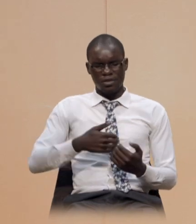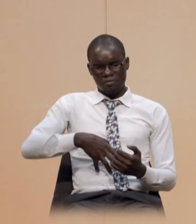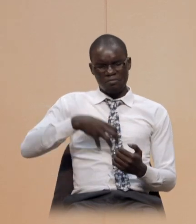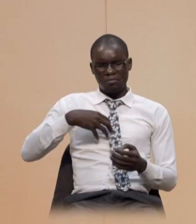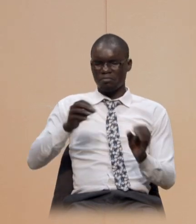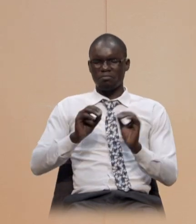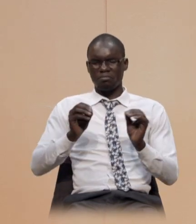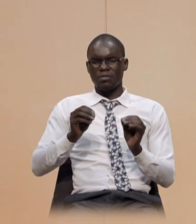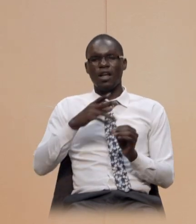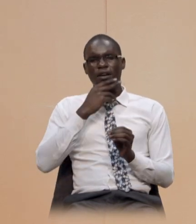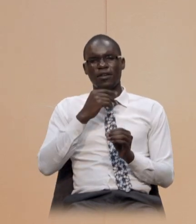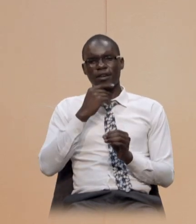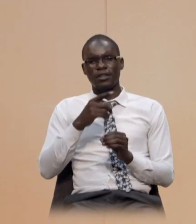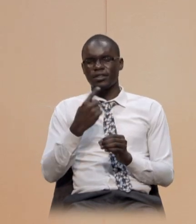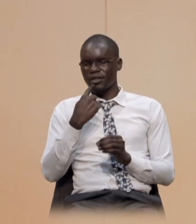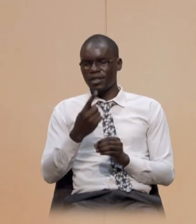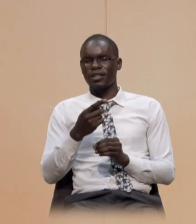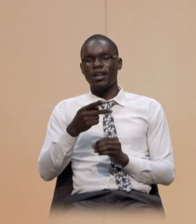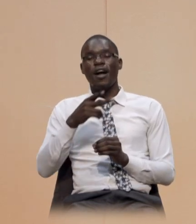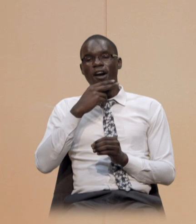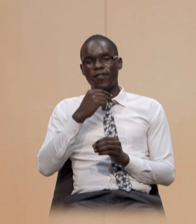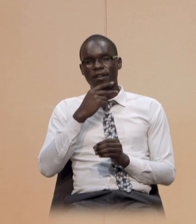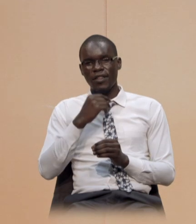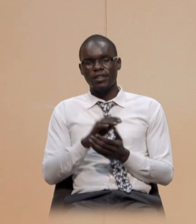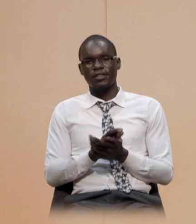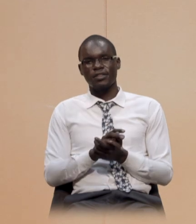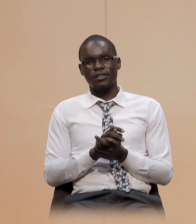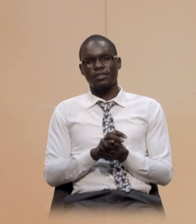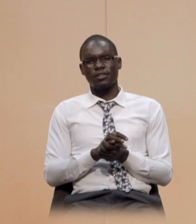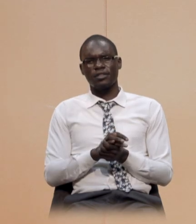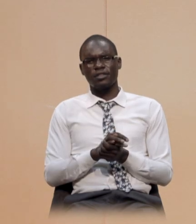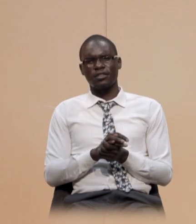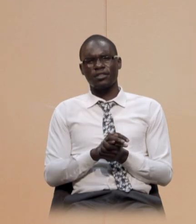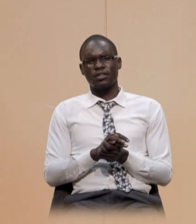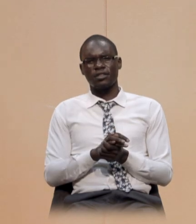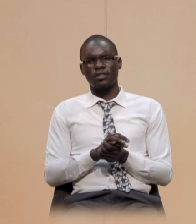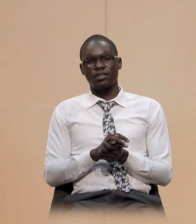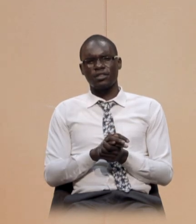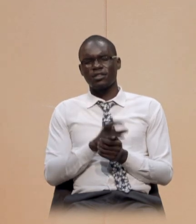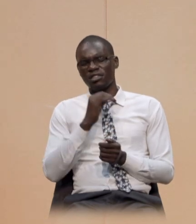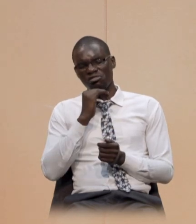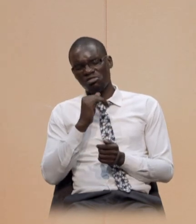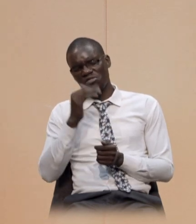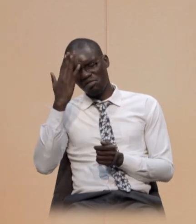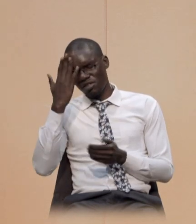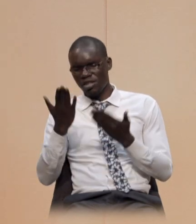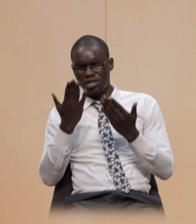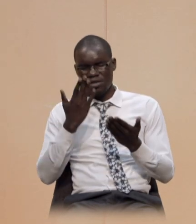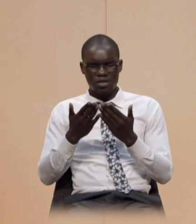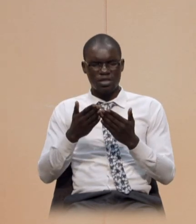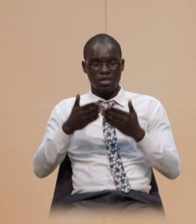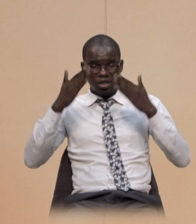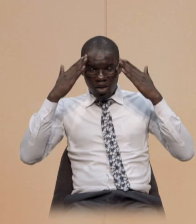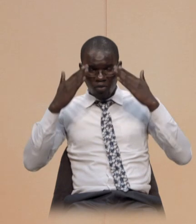Nyinyi wakina baba, tena imesema wakina baba. Unajua za zingine, sijui kama alikuwa namaanisha kwamba wakina baba